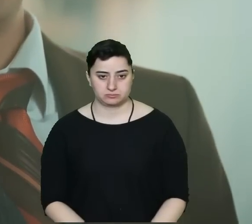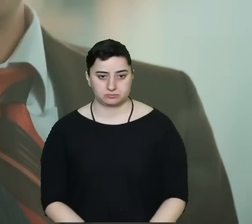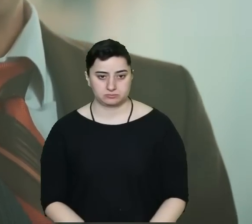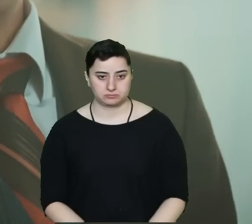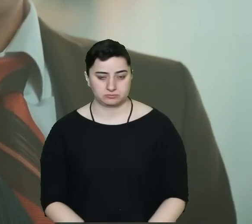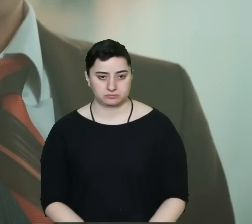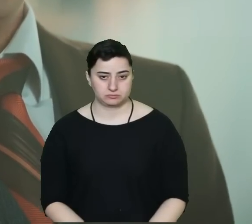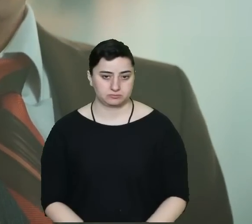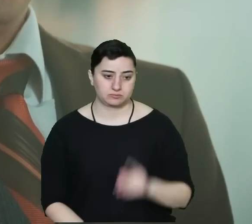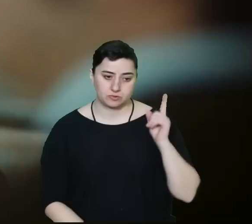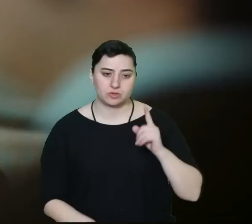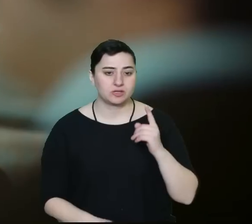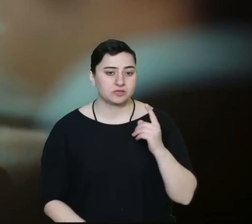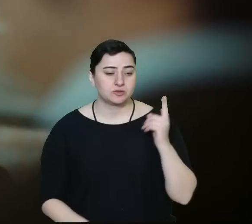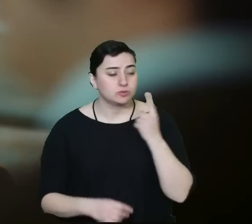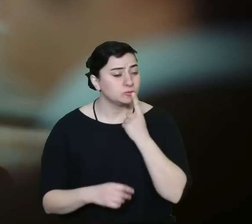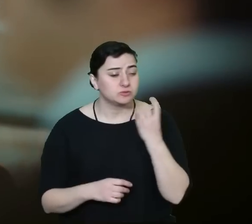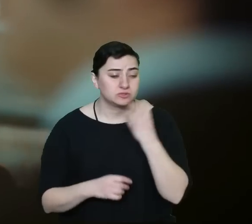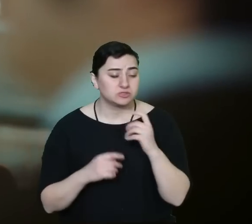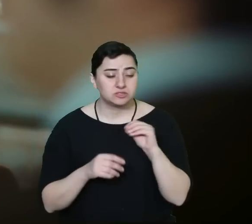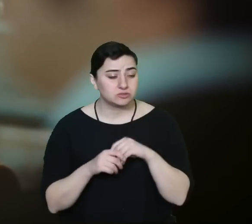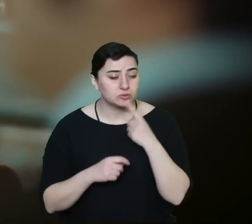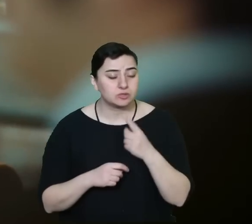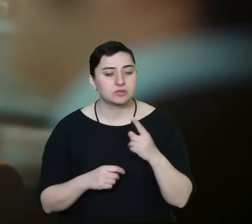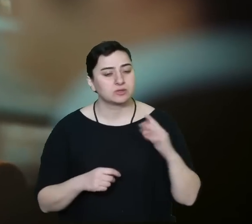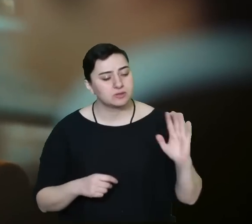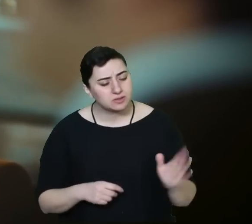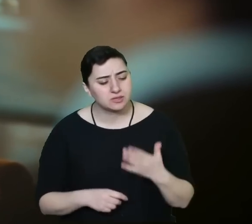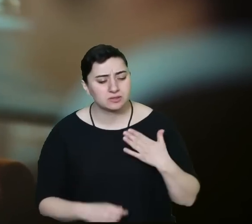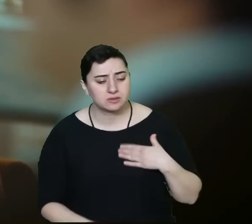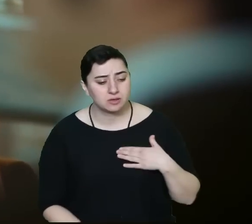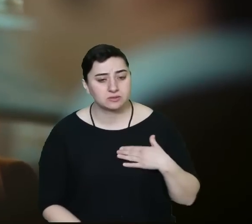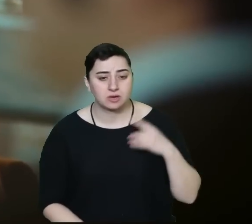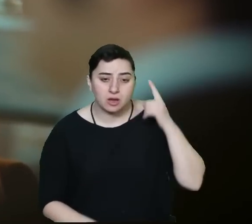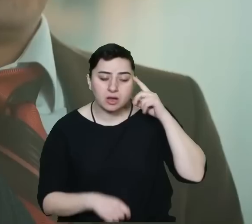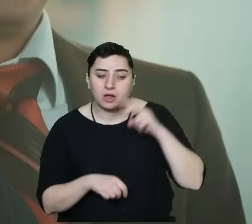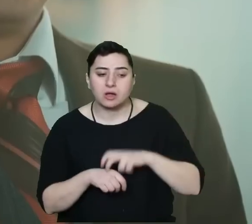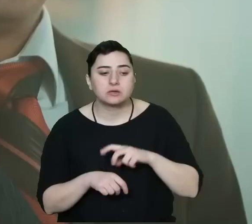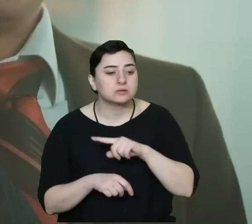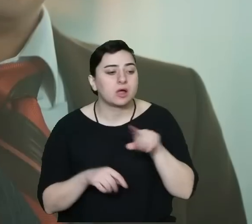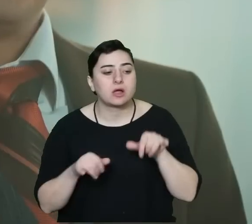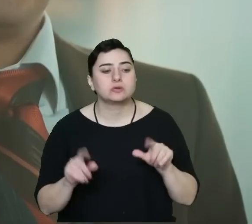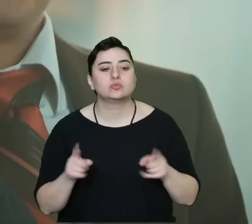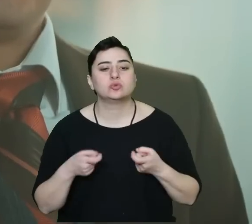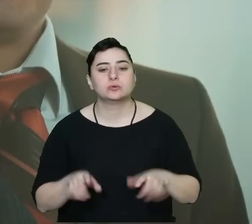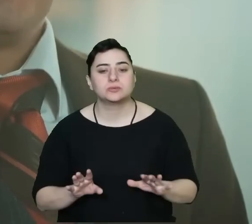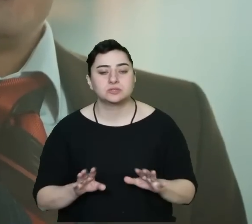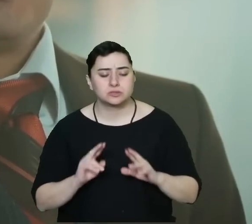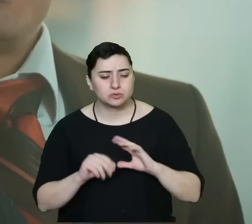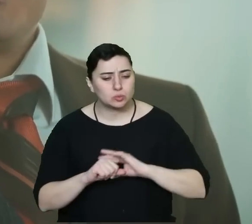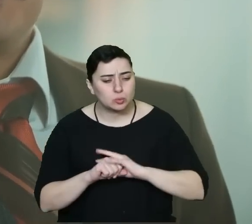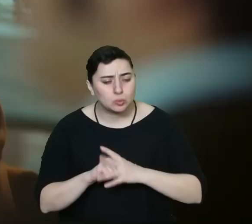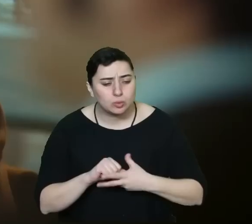Müzeyyen Senar ne de güzel söylüyor. Dil yaresini andıracak yare bulunmaz.